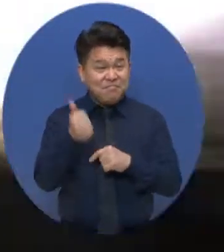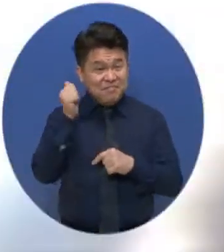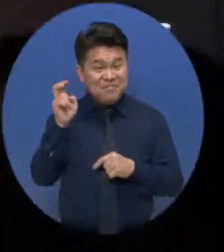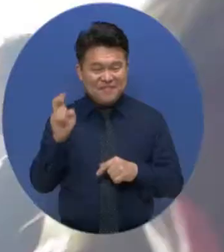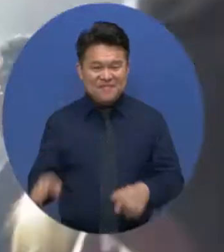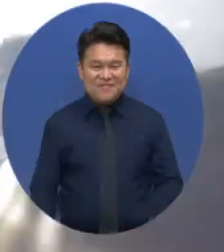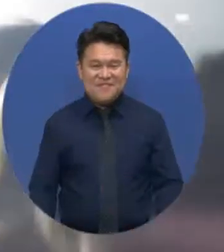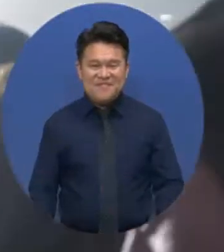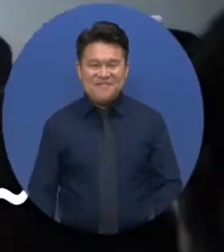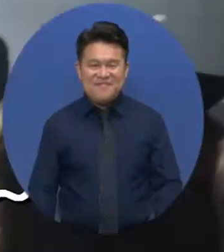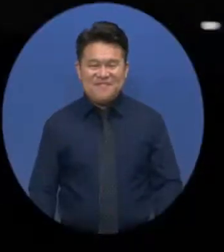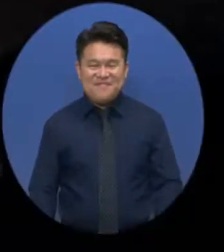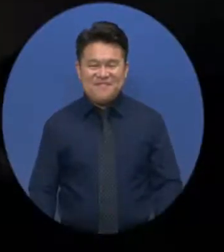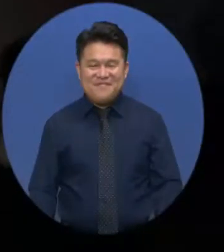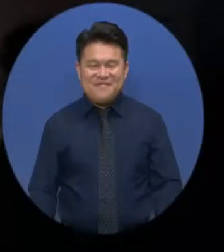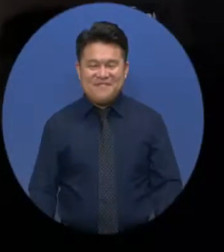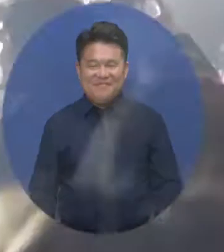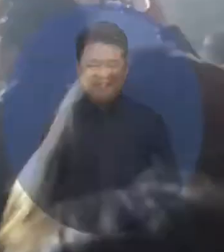같아요.